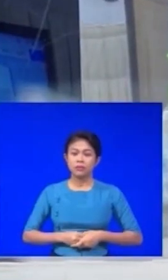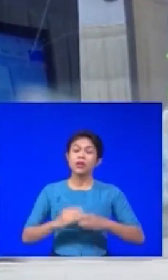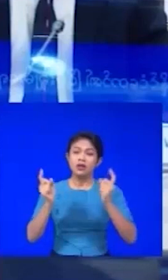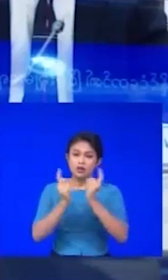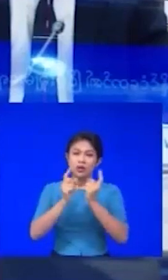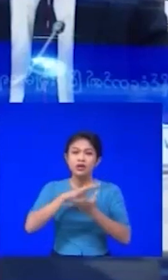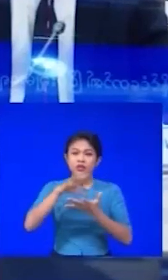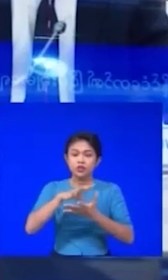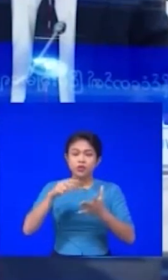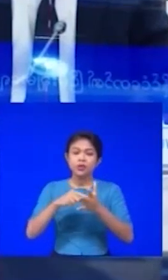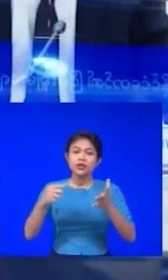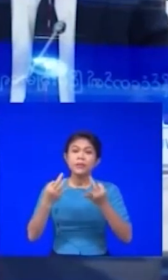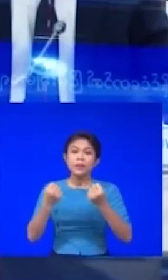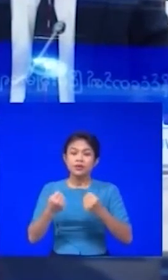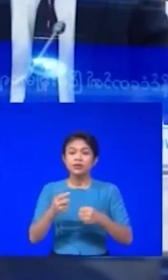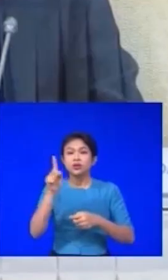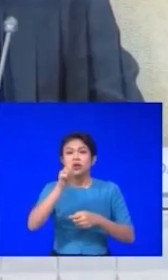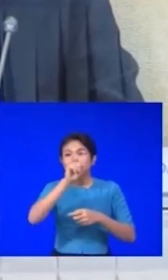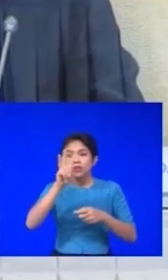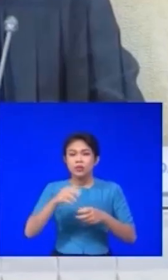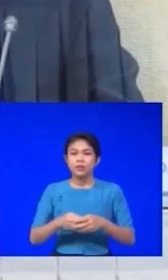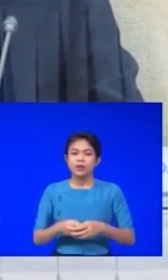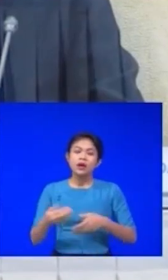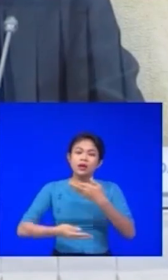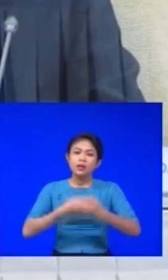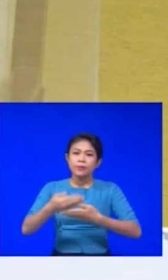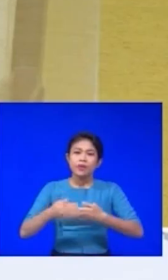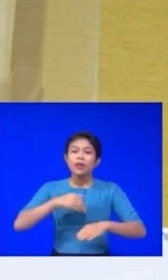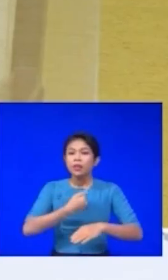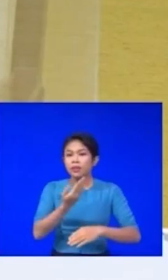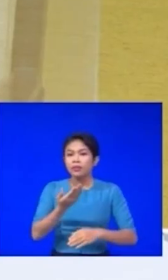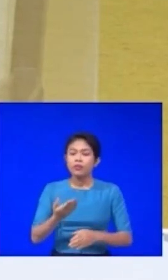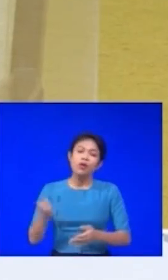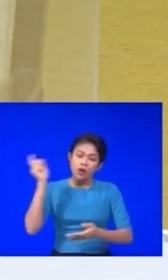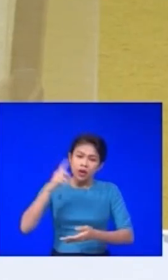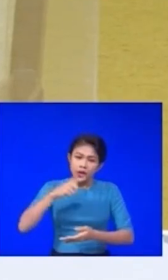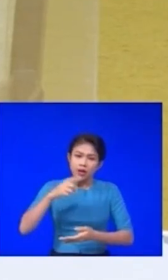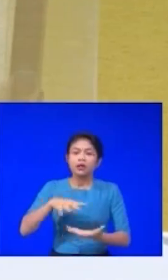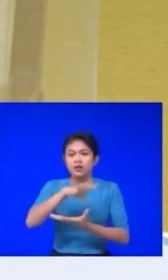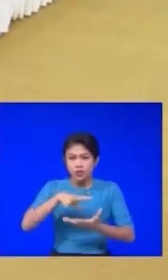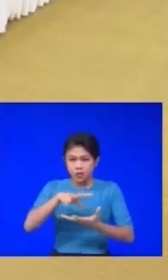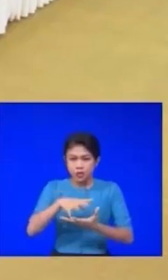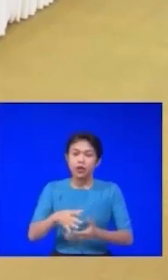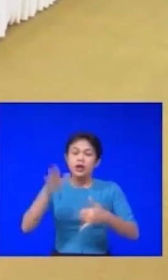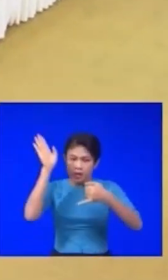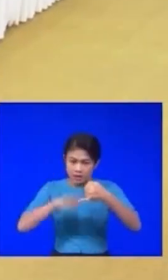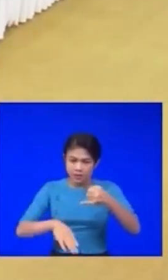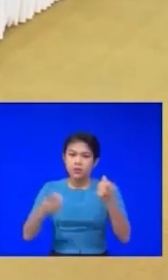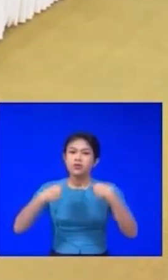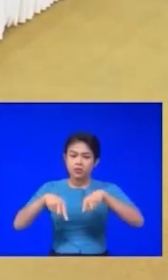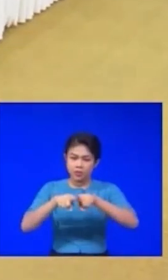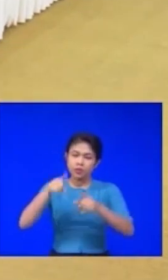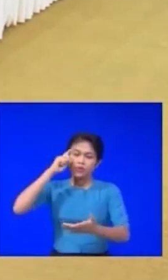ထုကိုအသိပေးကြေညာတာမရှိပါဘူး။အဲဒီတွေ့ဆုံပွဲတွင်စစ်ကောင်စီဘက်ကရွေးကောက်ပွဲကိစ္စကိုထည့်သွင်းဆွေးနွေးခဲ့တယ်လို့ဝါပြည်သွေးစည်းညီညွတ်ရေး